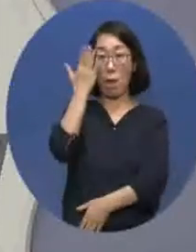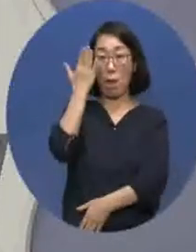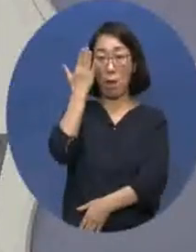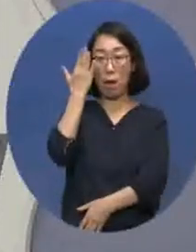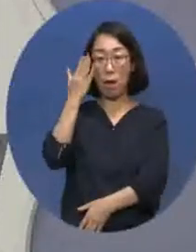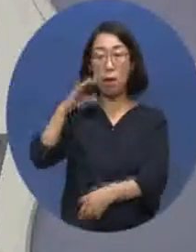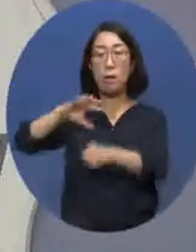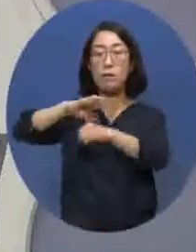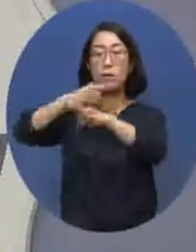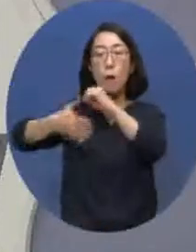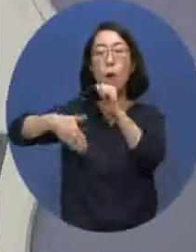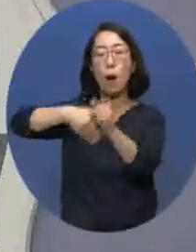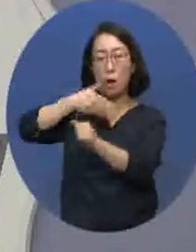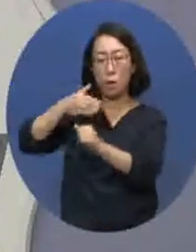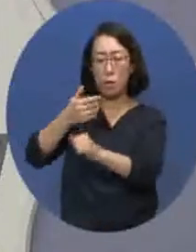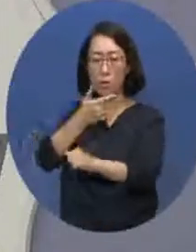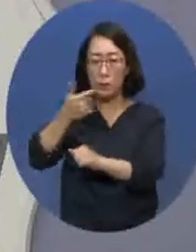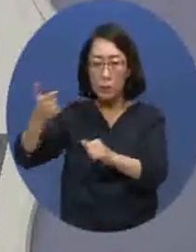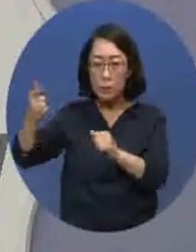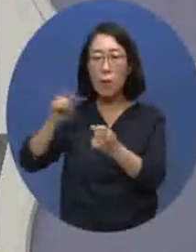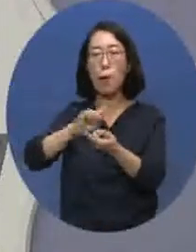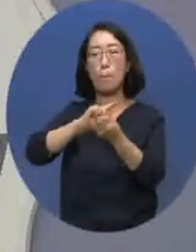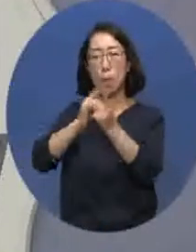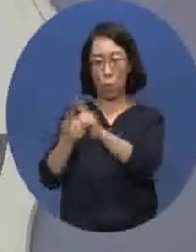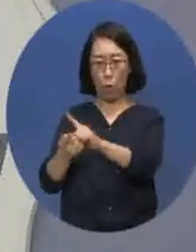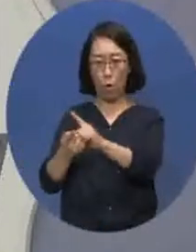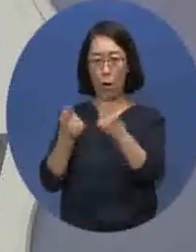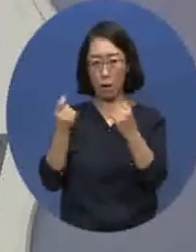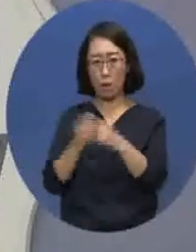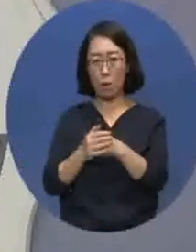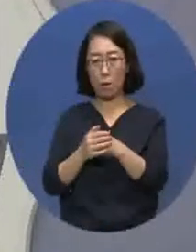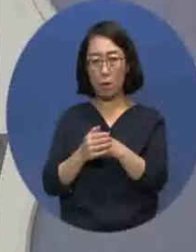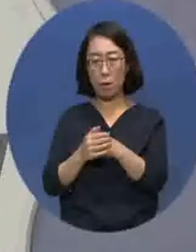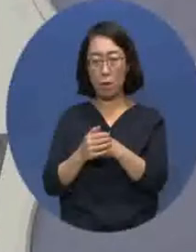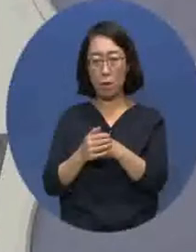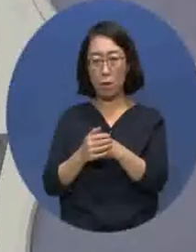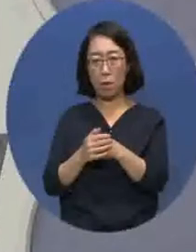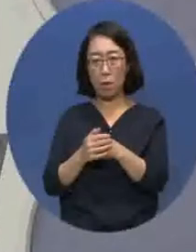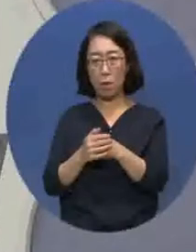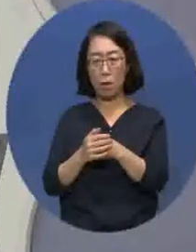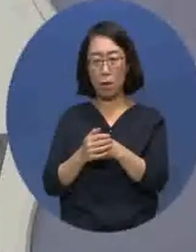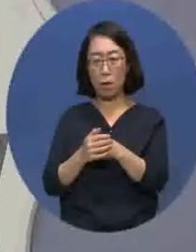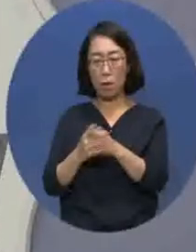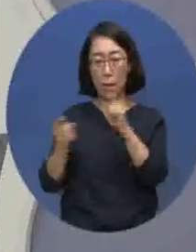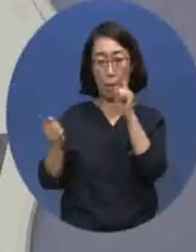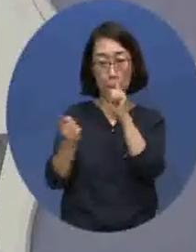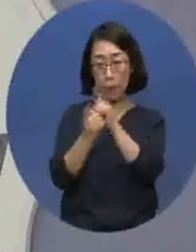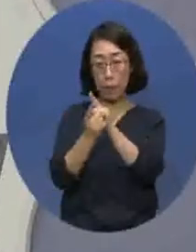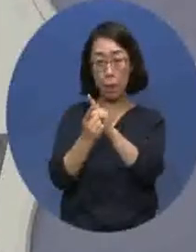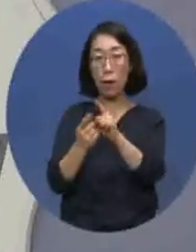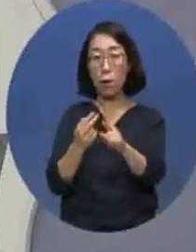정말 대변 역과 같은 그런 상황이죠 어 비대면 이라는 에